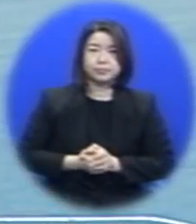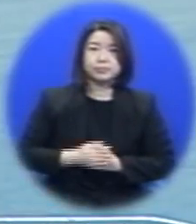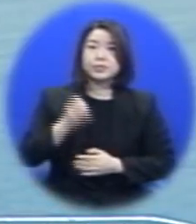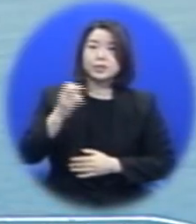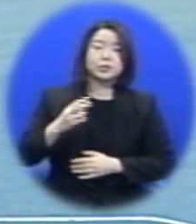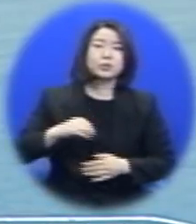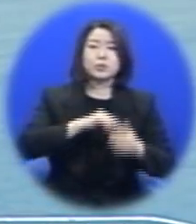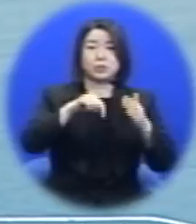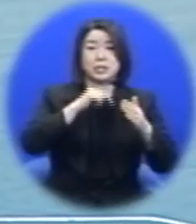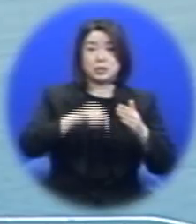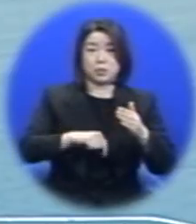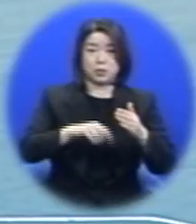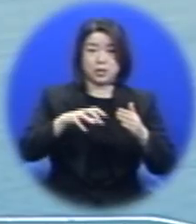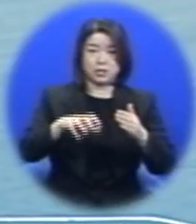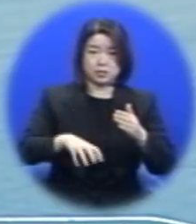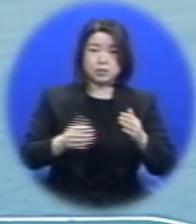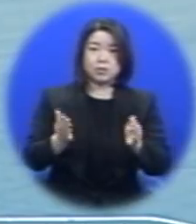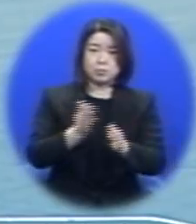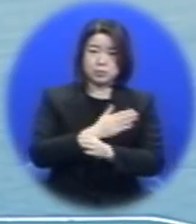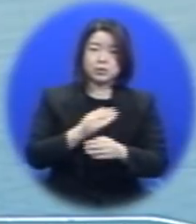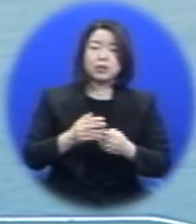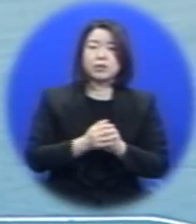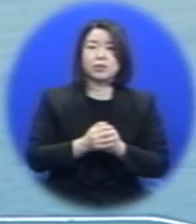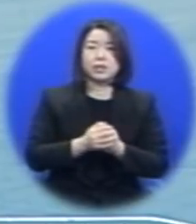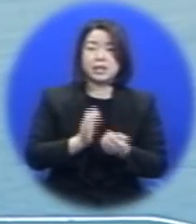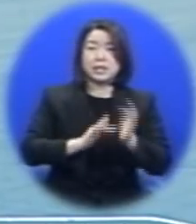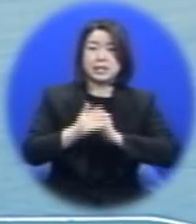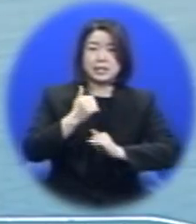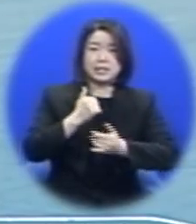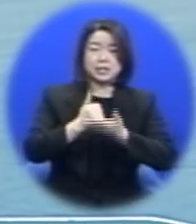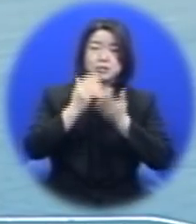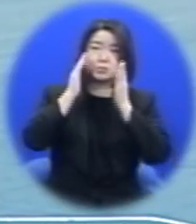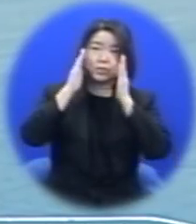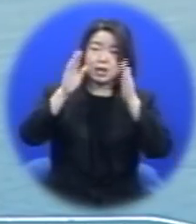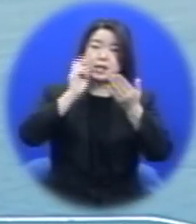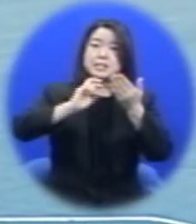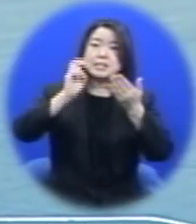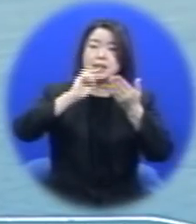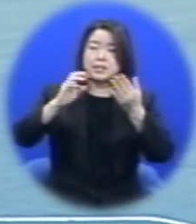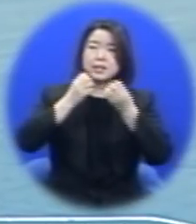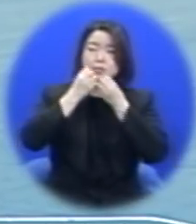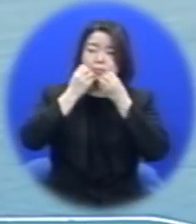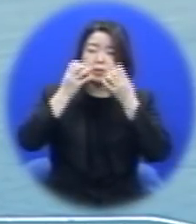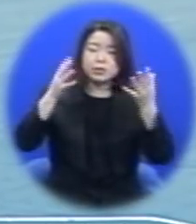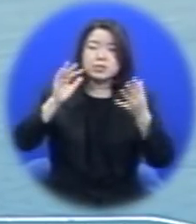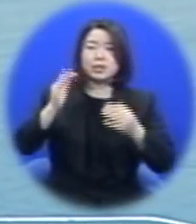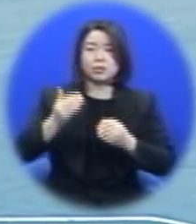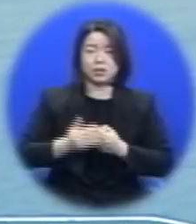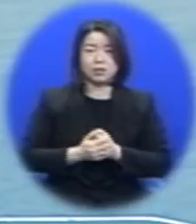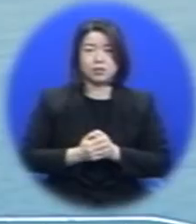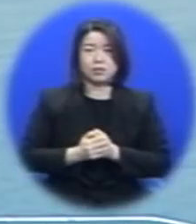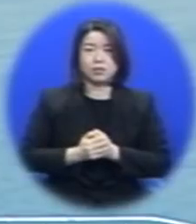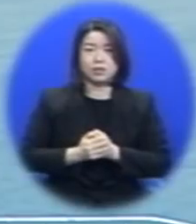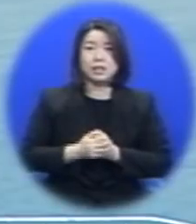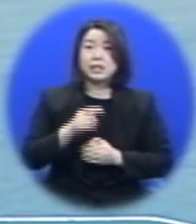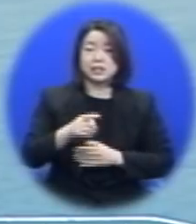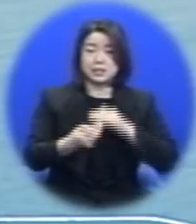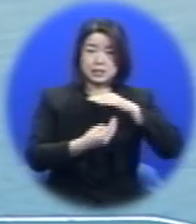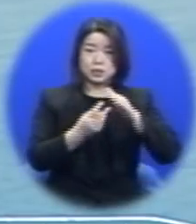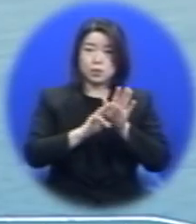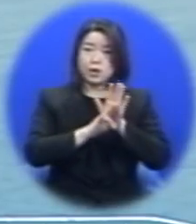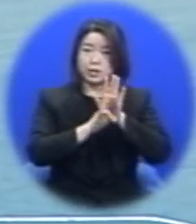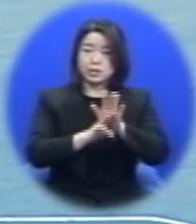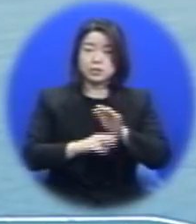그리고 우리 속에서부터 그 예수님을 향한 찬양이 터져나옵니다. 이